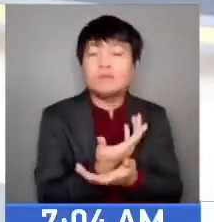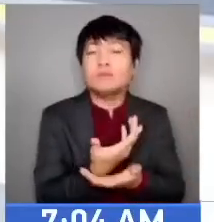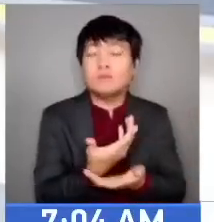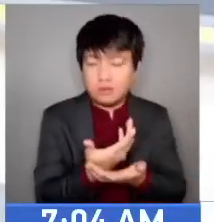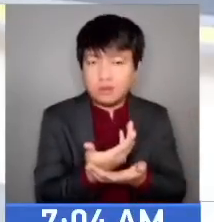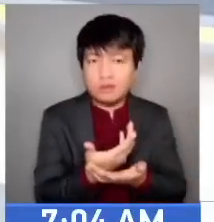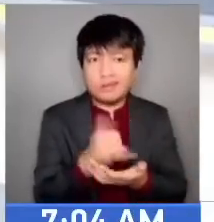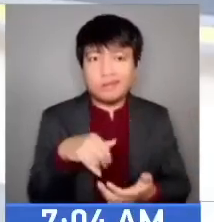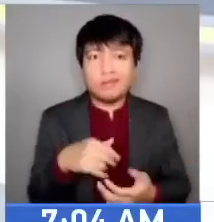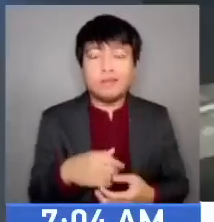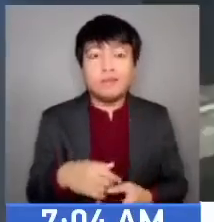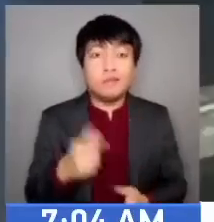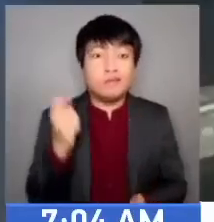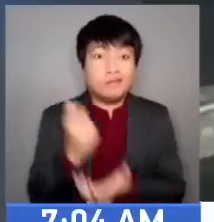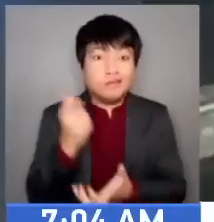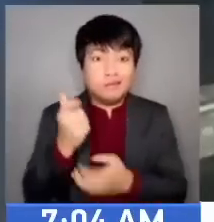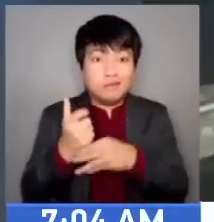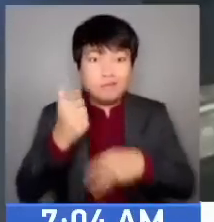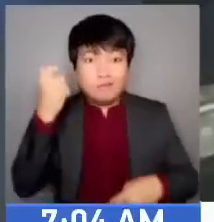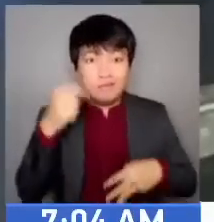Lay Alves.